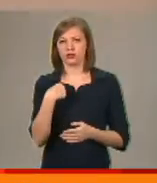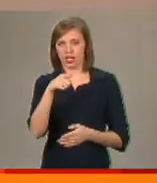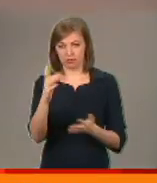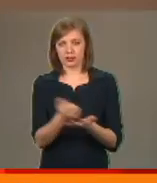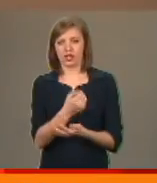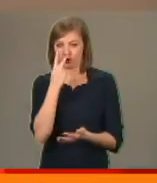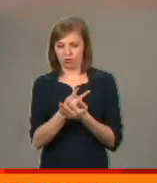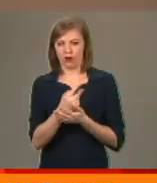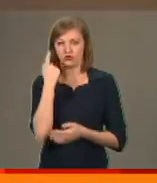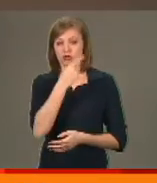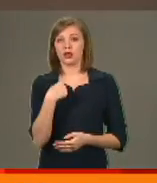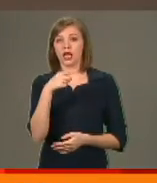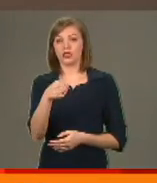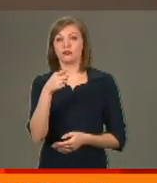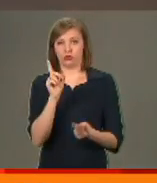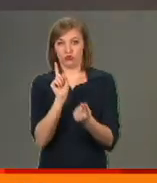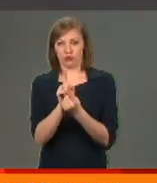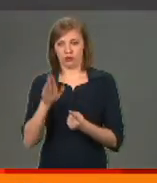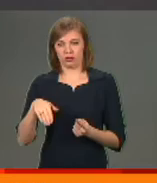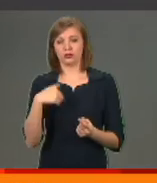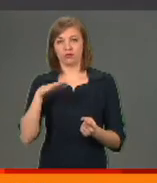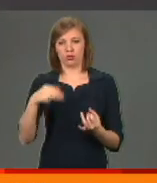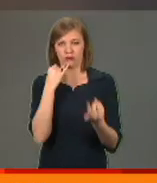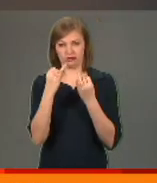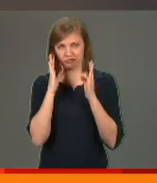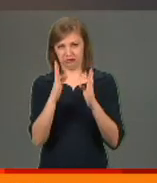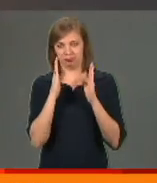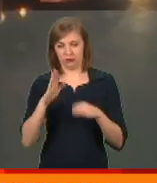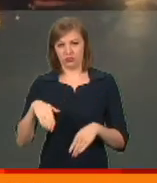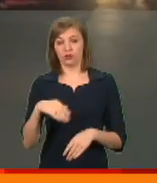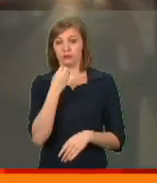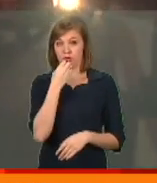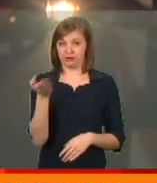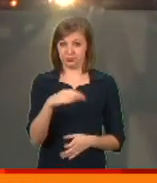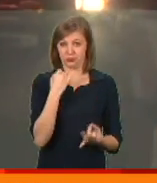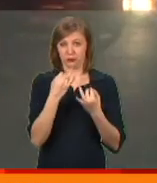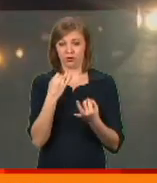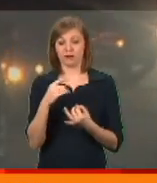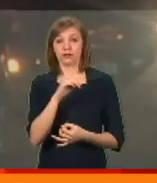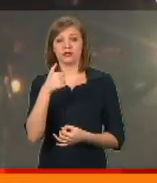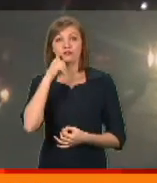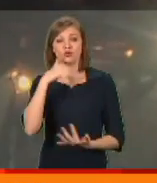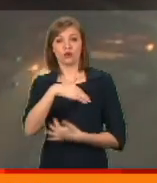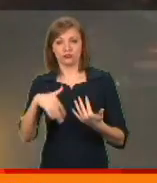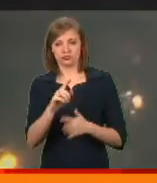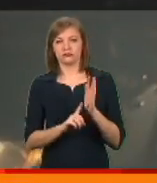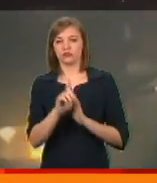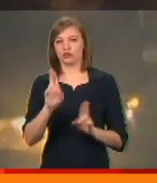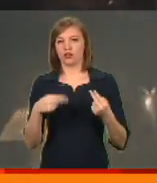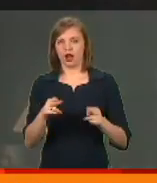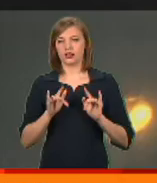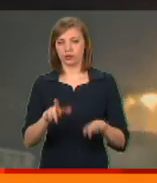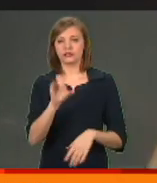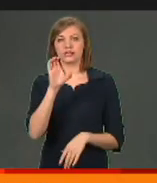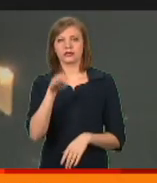знайду. Покажи лице, я тебе зустріну. Ми з тобою поговоримо по-інакшому. От тоді поговоримо. За фактом вчорашніх сутичок порушене карне провадження